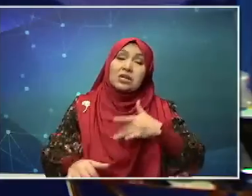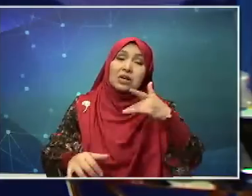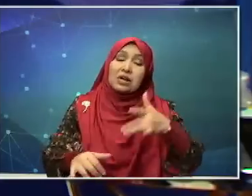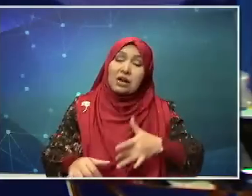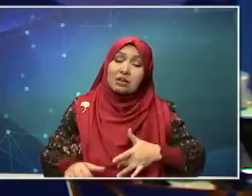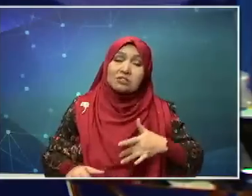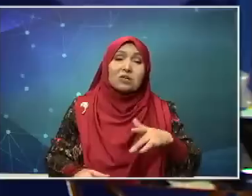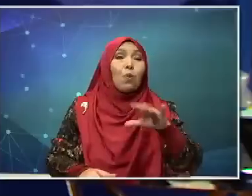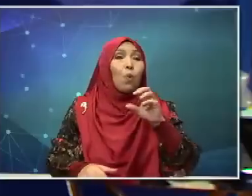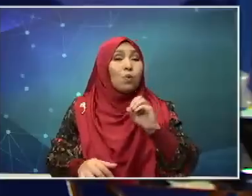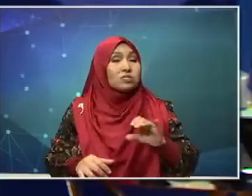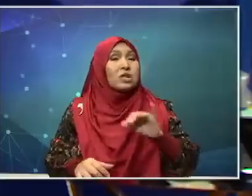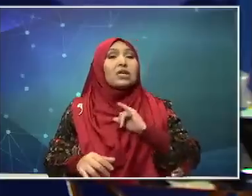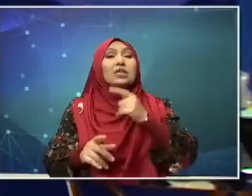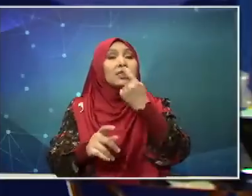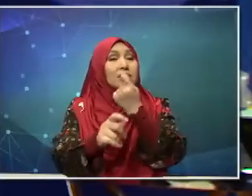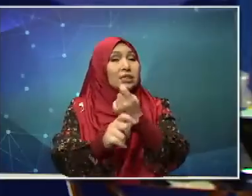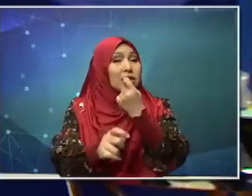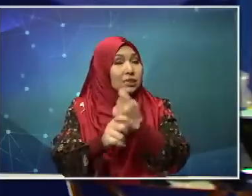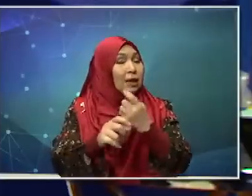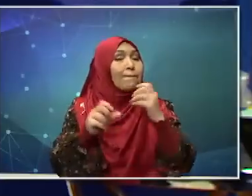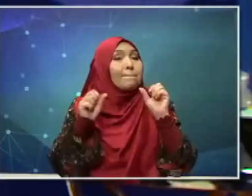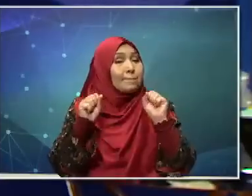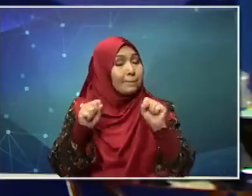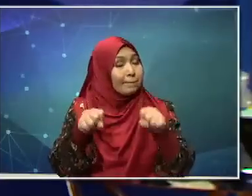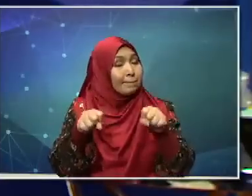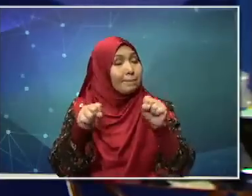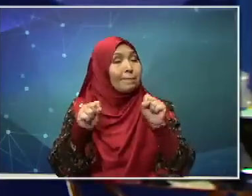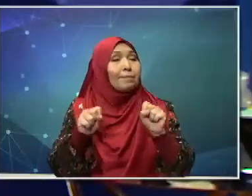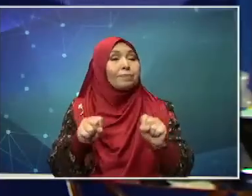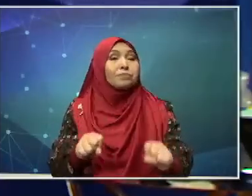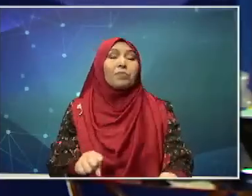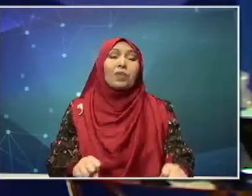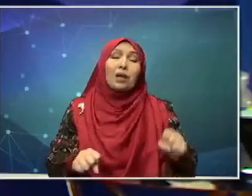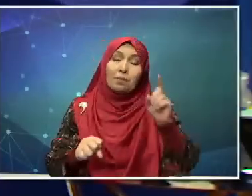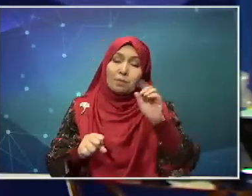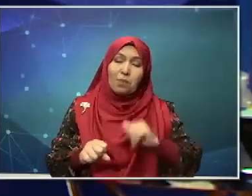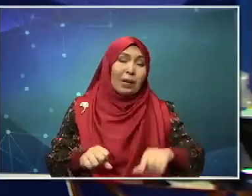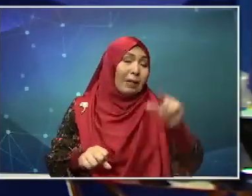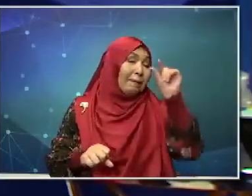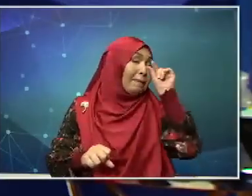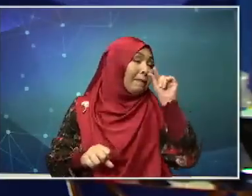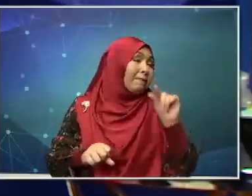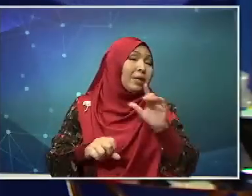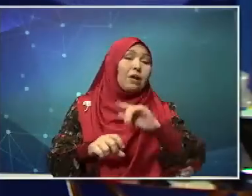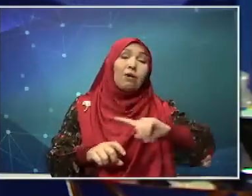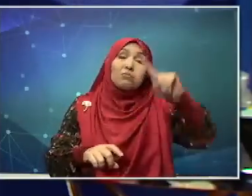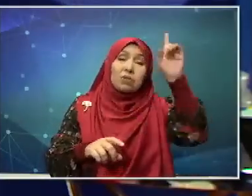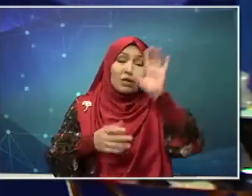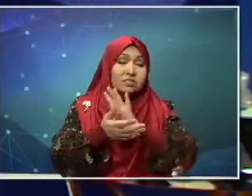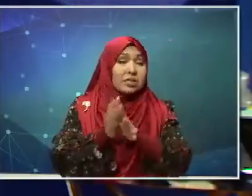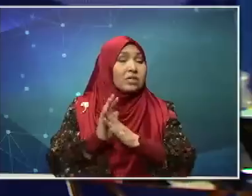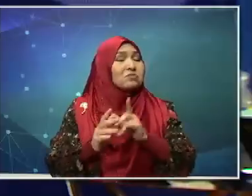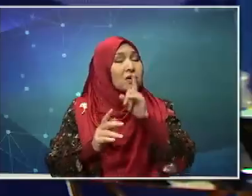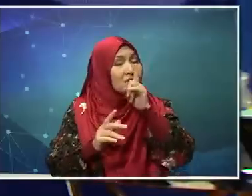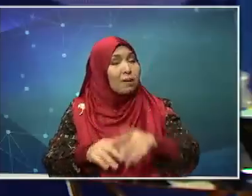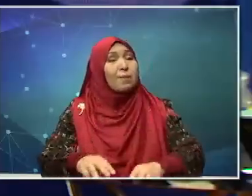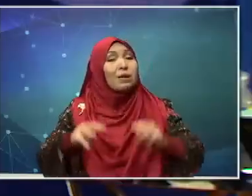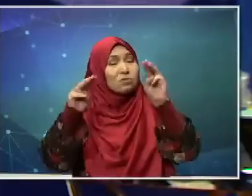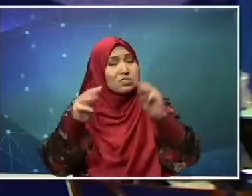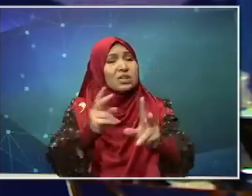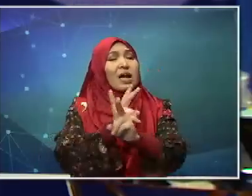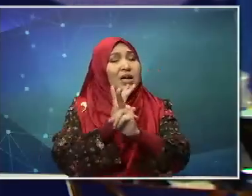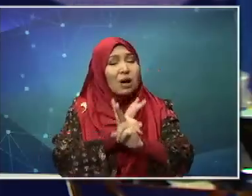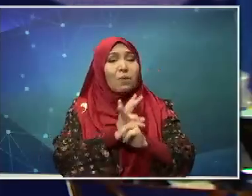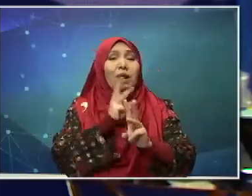Oh saya tetap juga Hai boleh mencirikan Allah Subhanahu Wa Ta'ala padahal manusia ini nak awal